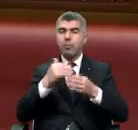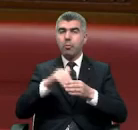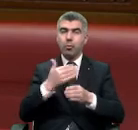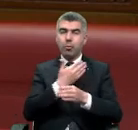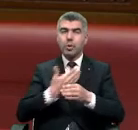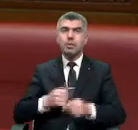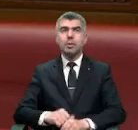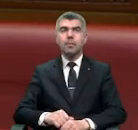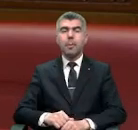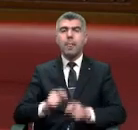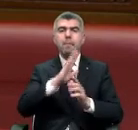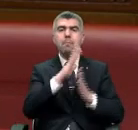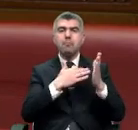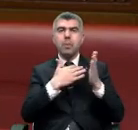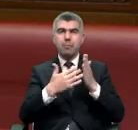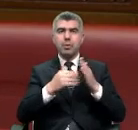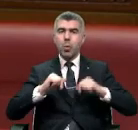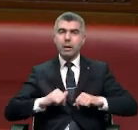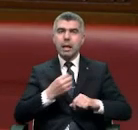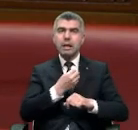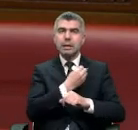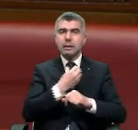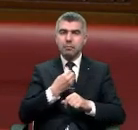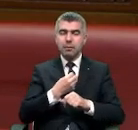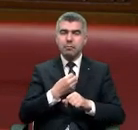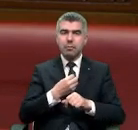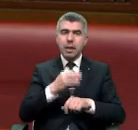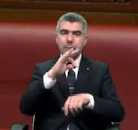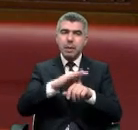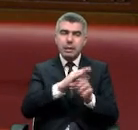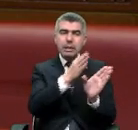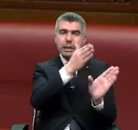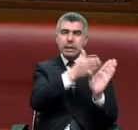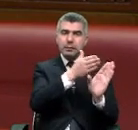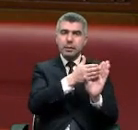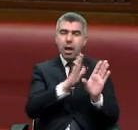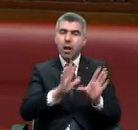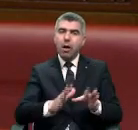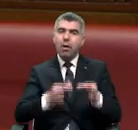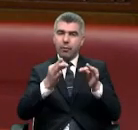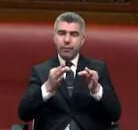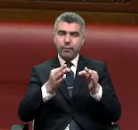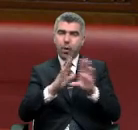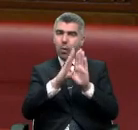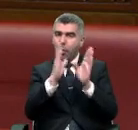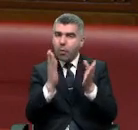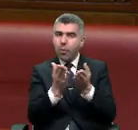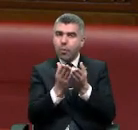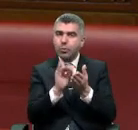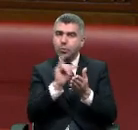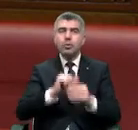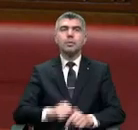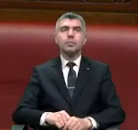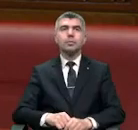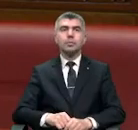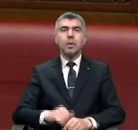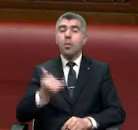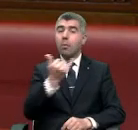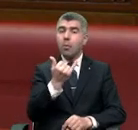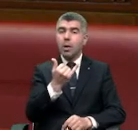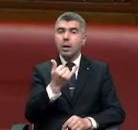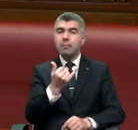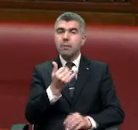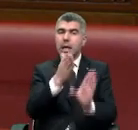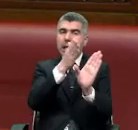المحترمة. فخطة وزارة الصحة والحماية الاجتماعية في مجال الصحة النفسية تتغي تحقيق الأهداف الآتية. الهدف العام ديال هذه الخطة هو تعزيز